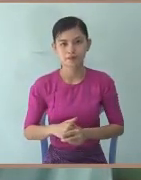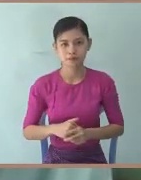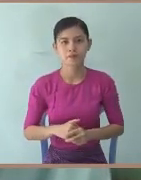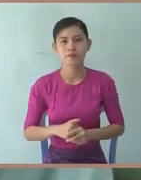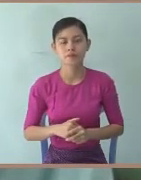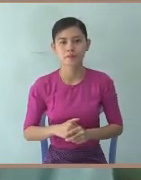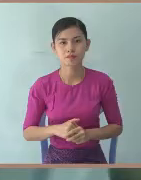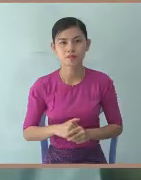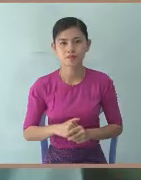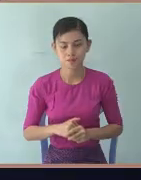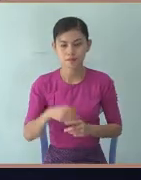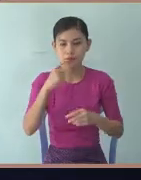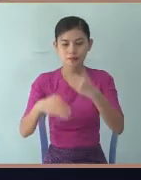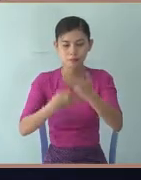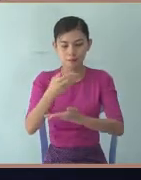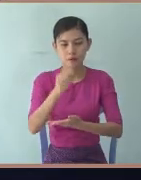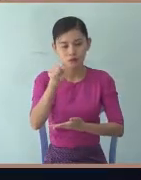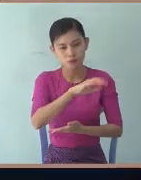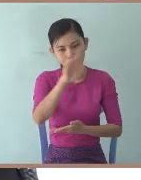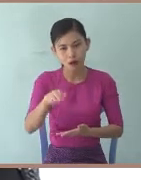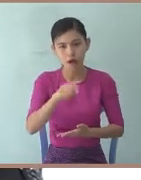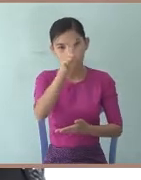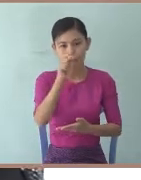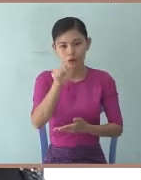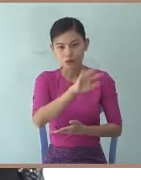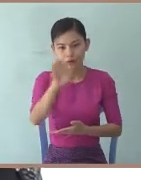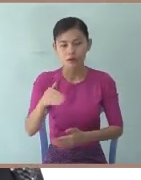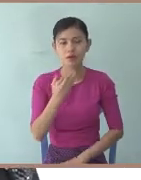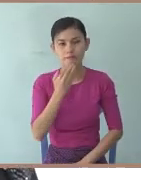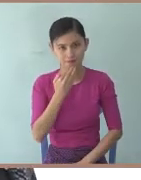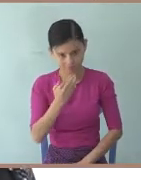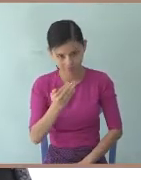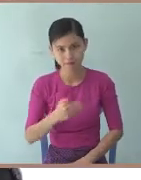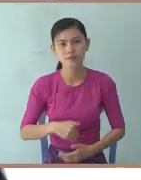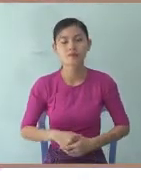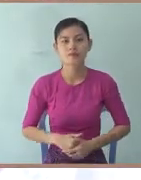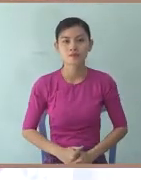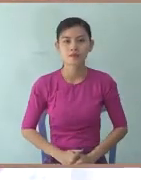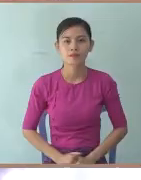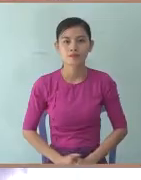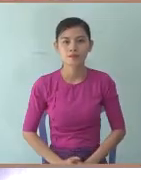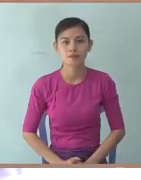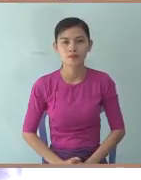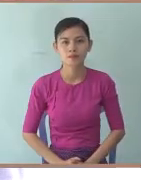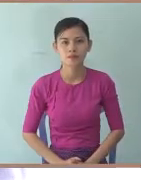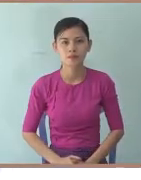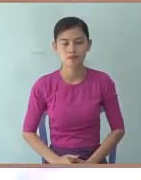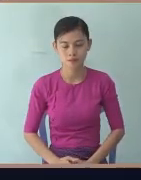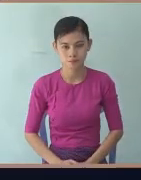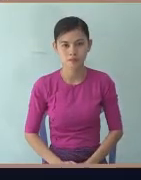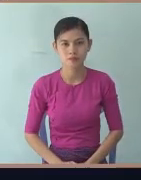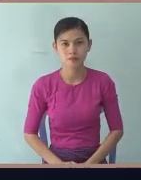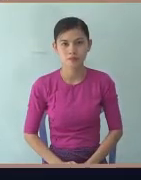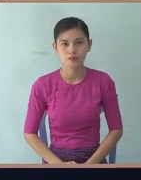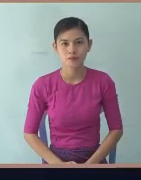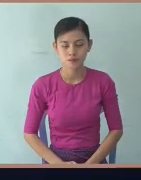添加进来的，接触进来的。 OK， 把些古龙庙变来添加背多来些路哦，每面背加来，往里人马里绕，接触面一点马